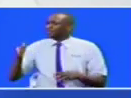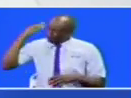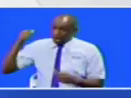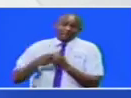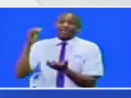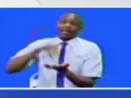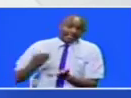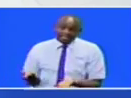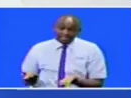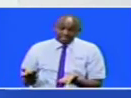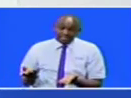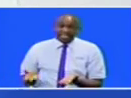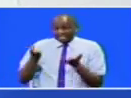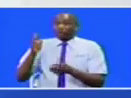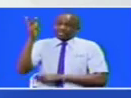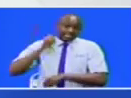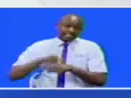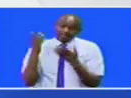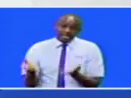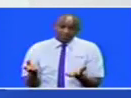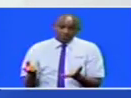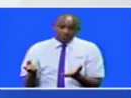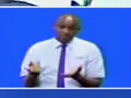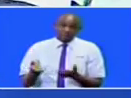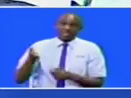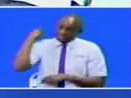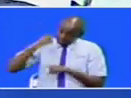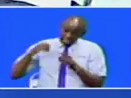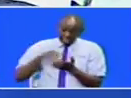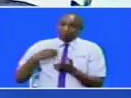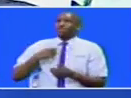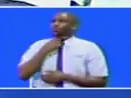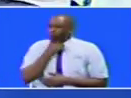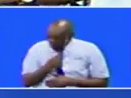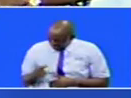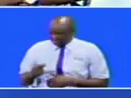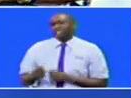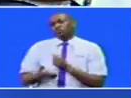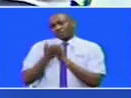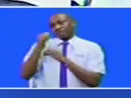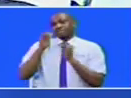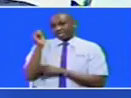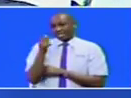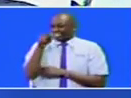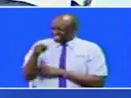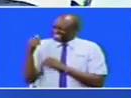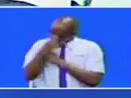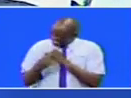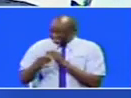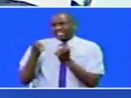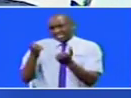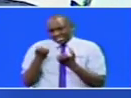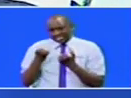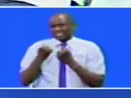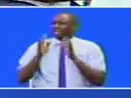awali. Sasa ni mara ya pili. Mwaka jana nakumbuka mwanzo. I want us to do the country a favor. Hii nchi inahitaji